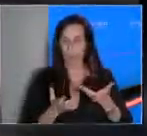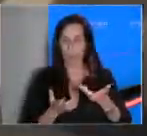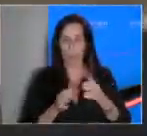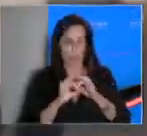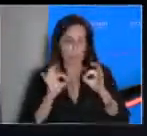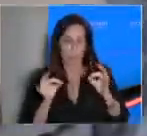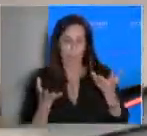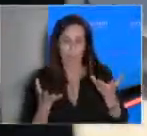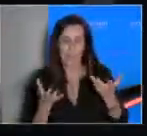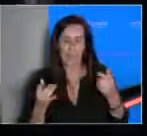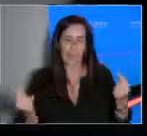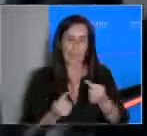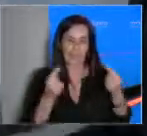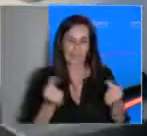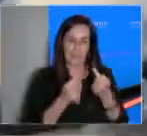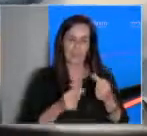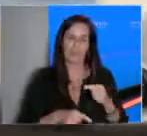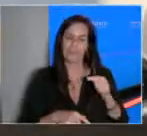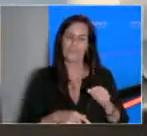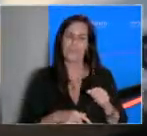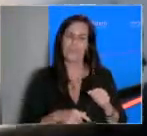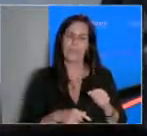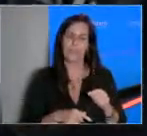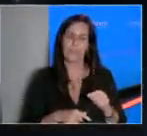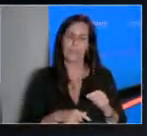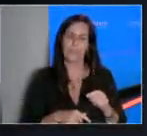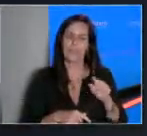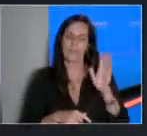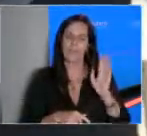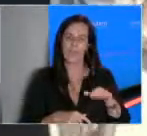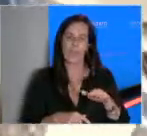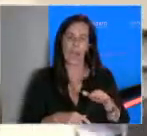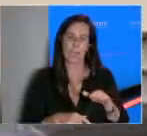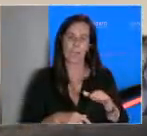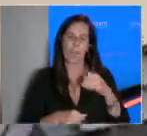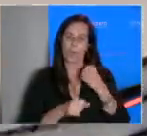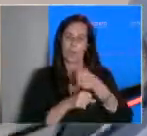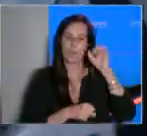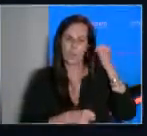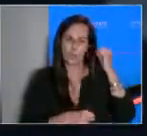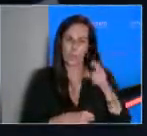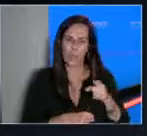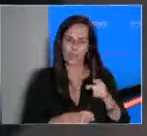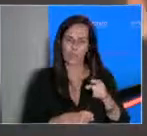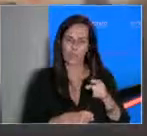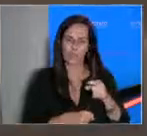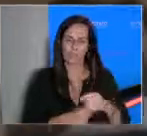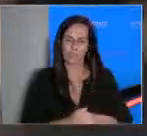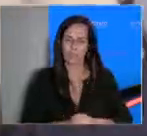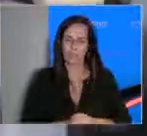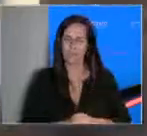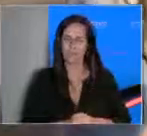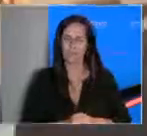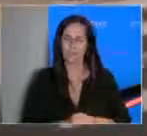נחשפים לעיוותים, זה הביא לזה שהעובדים סוציאליים מחו